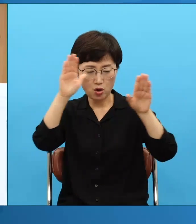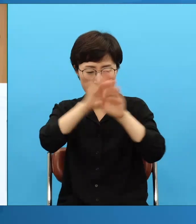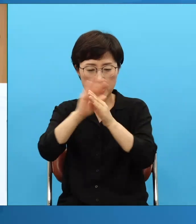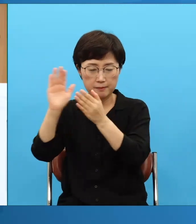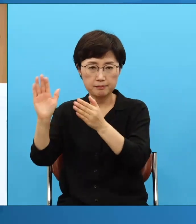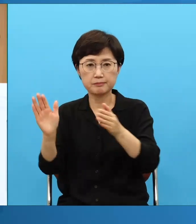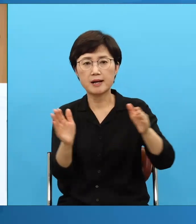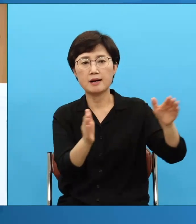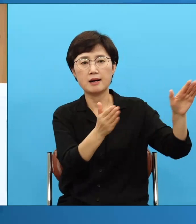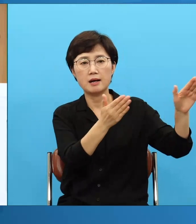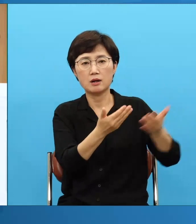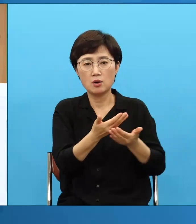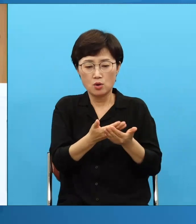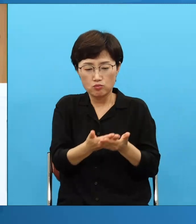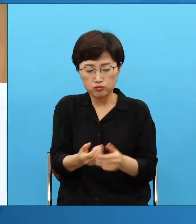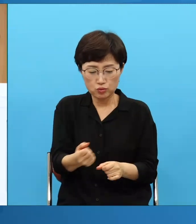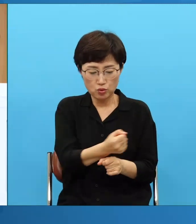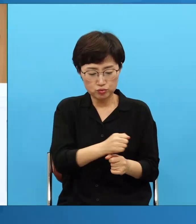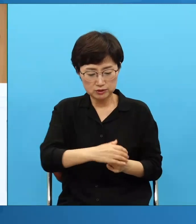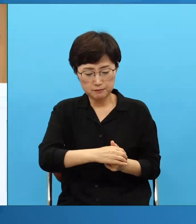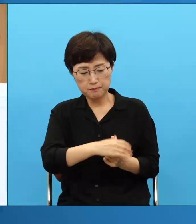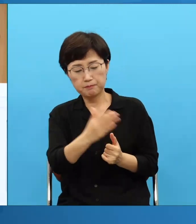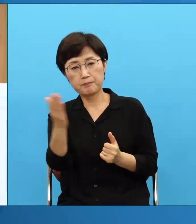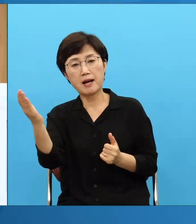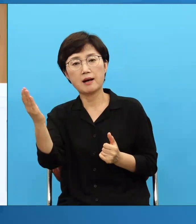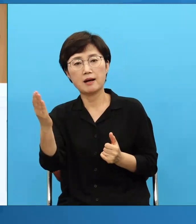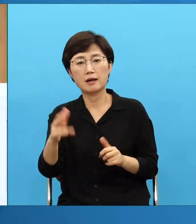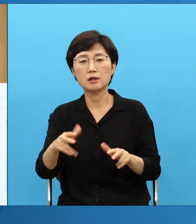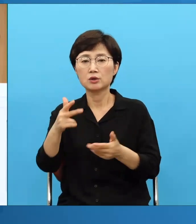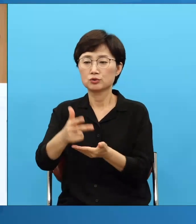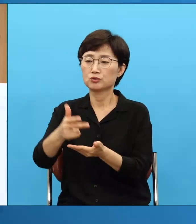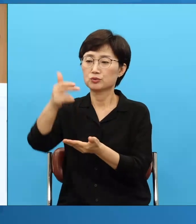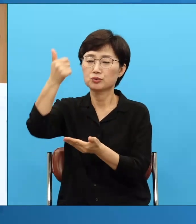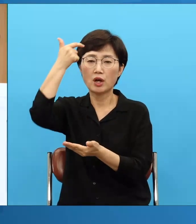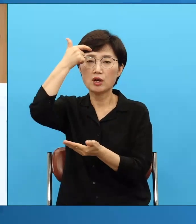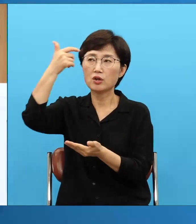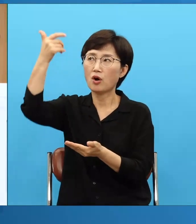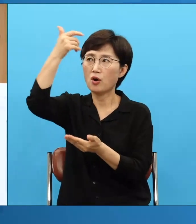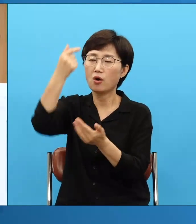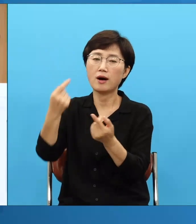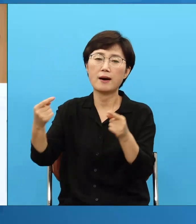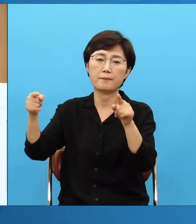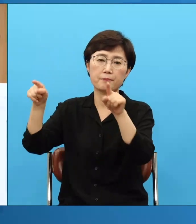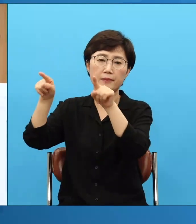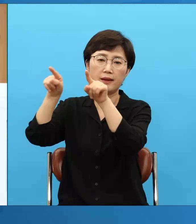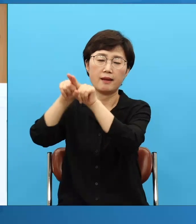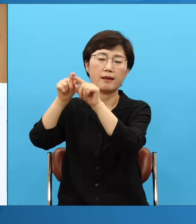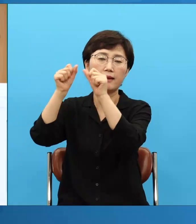모든 밤이 지나고 무거운 짐 없으니 주의 영이